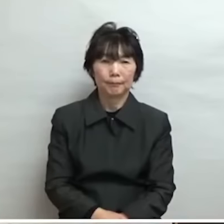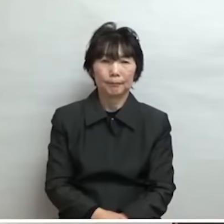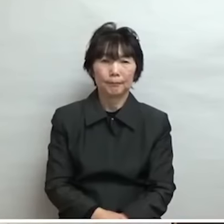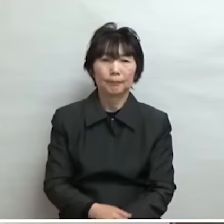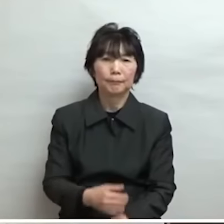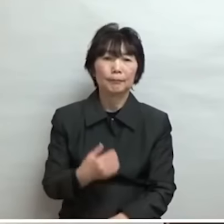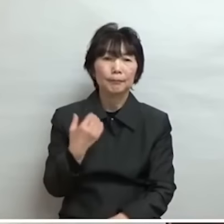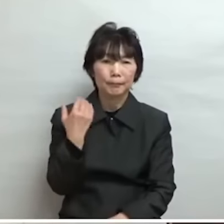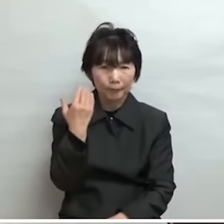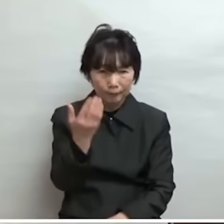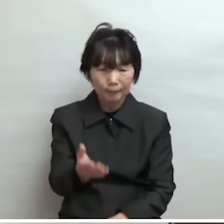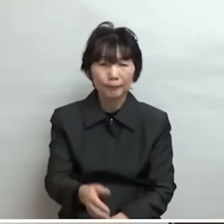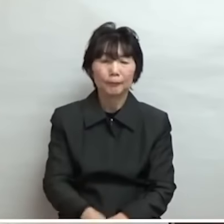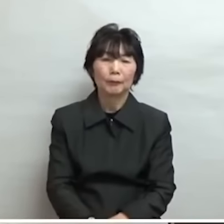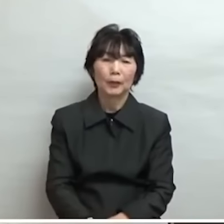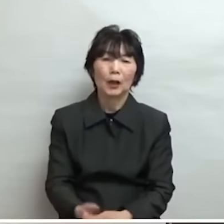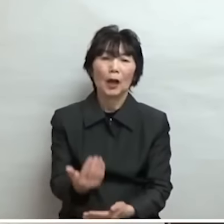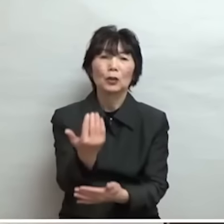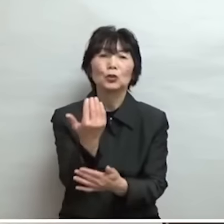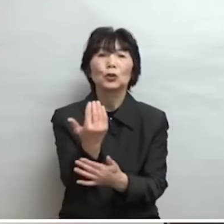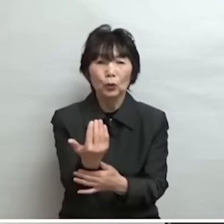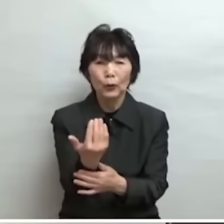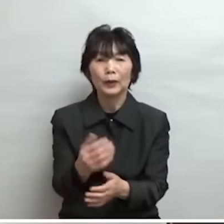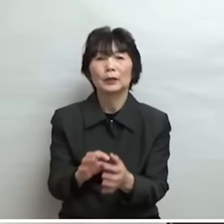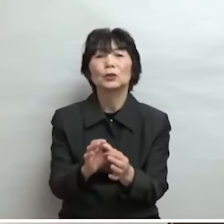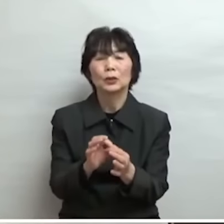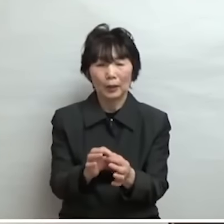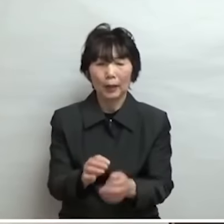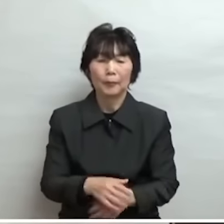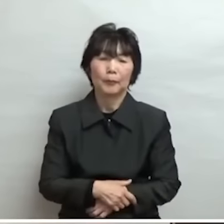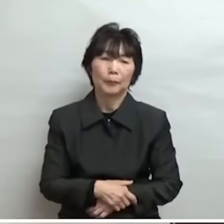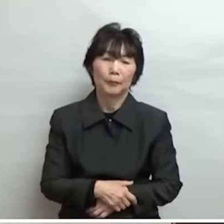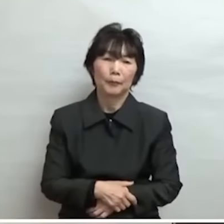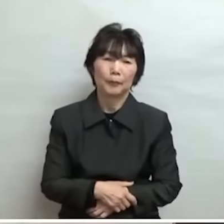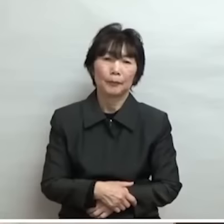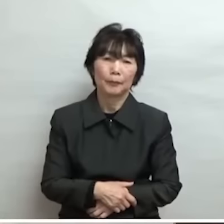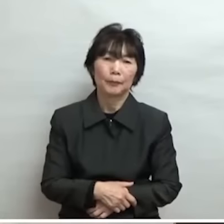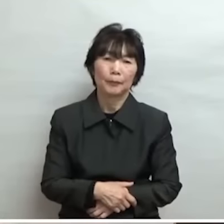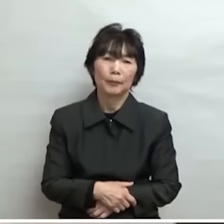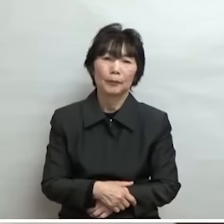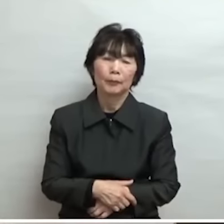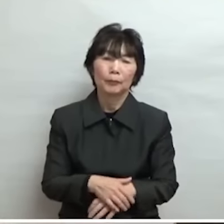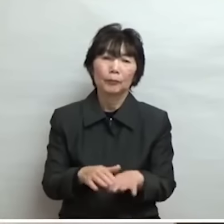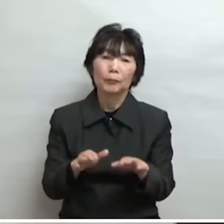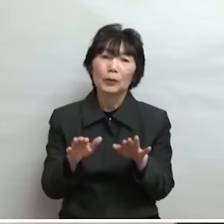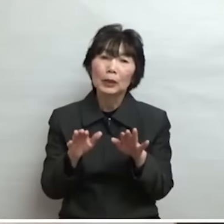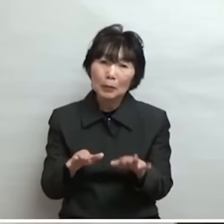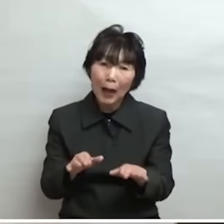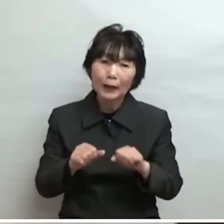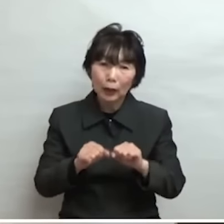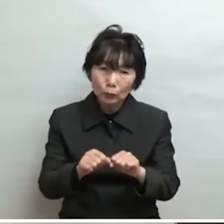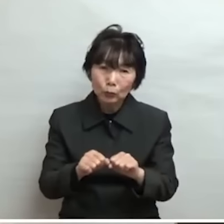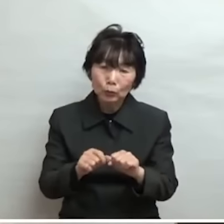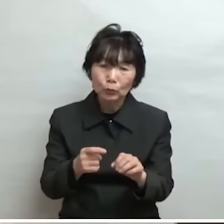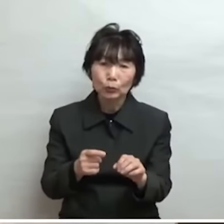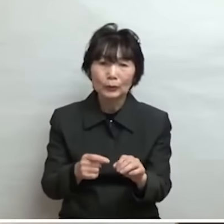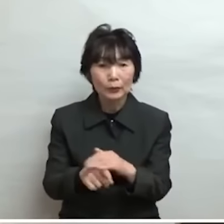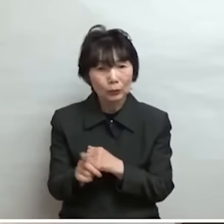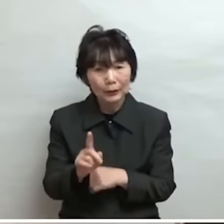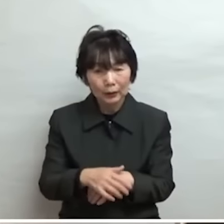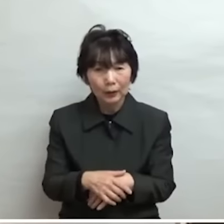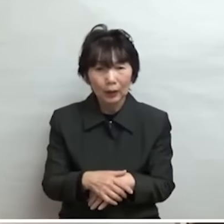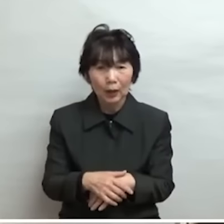毎日の田所ですけれども、追悼費の関係で2、3あるんですけれども、はい、なぜこのタイミングかということについて、冒頭でもう少し